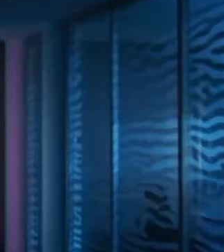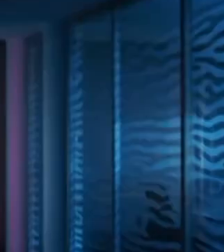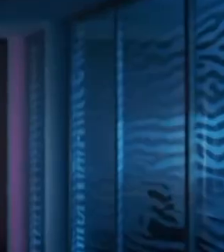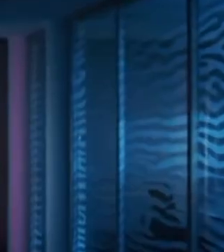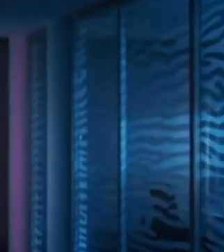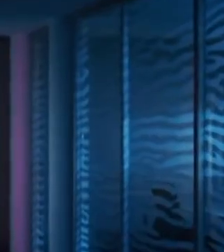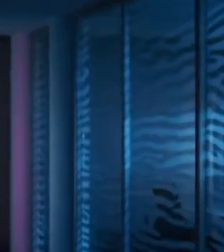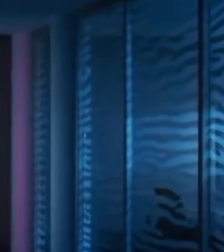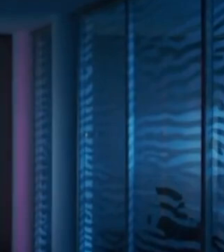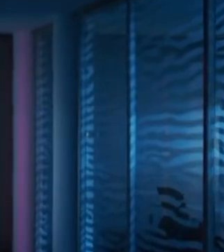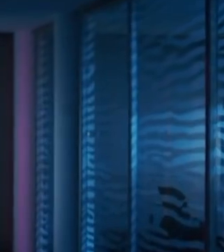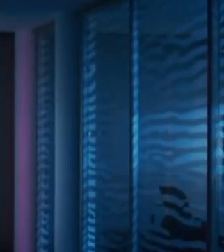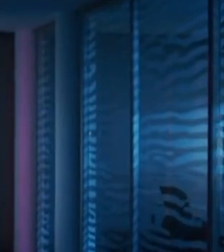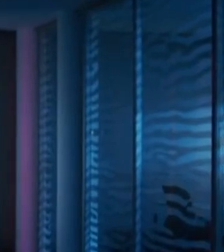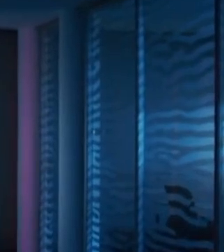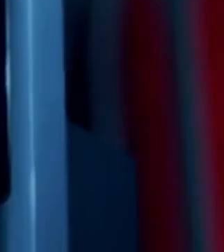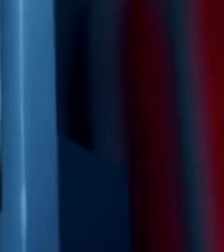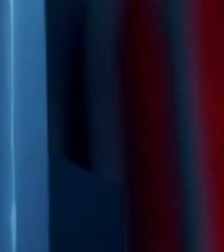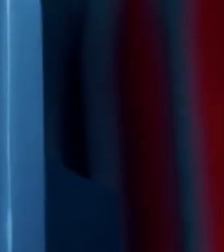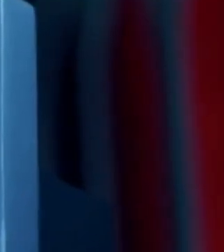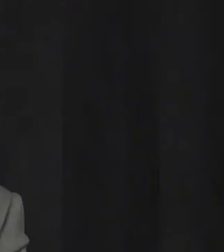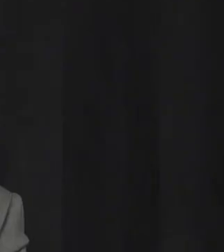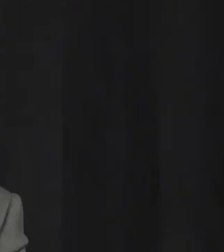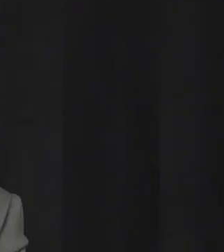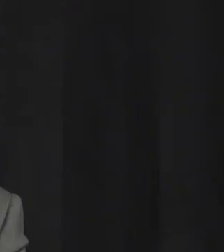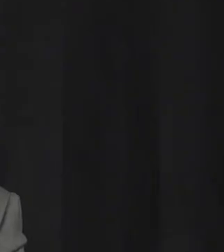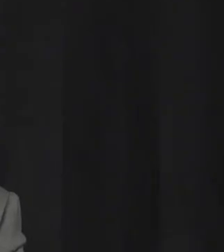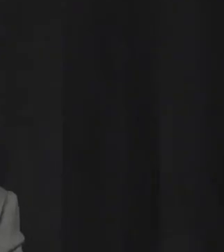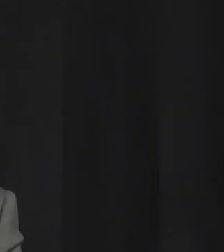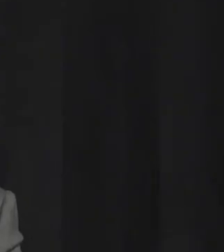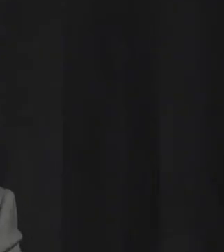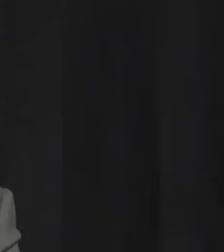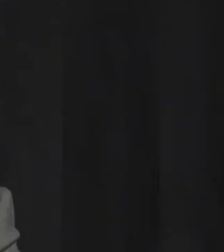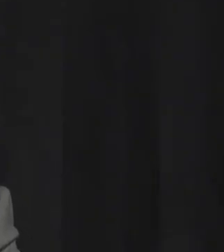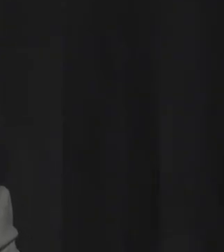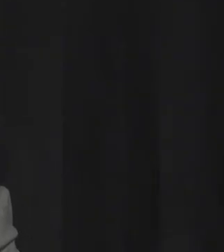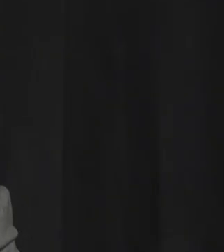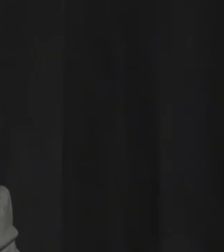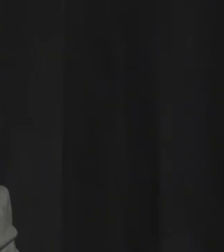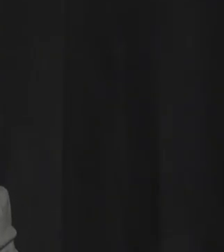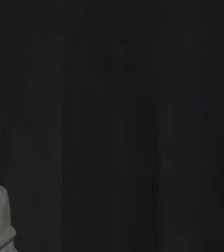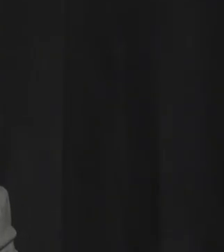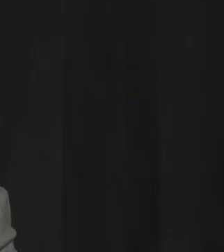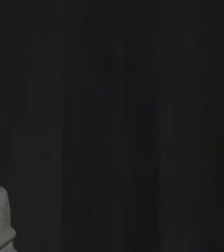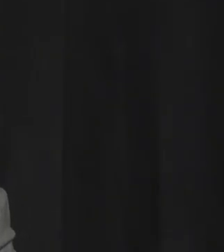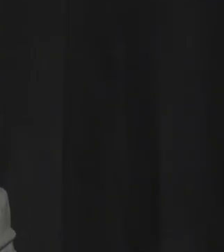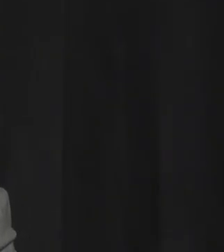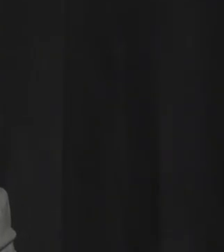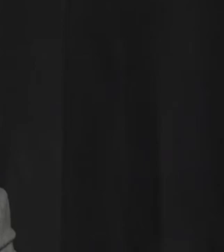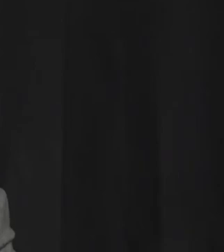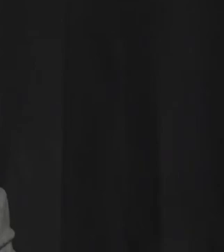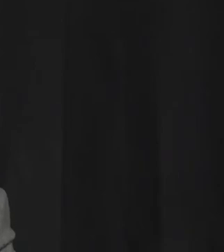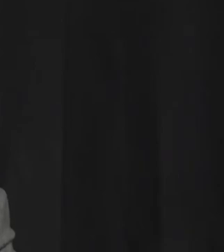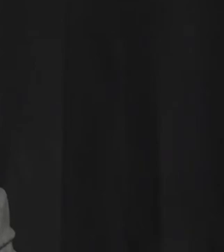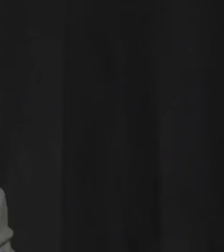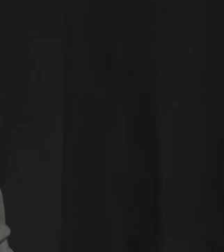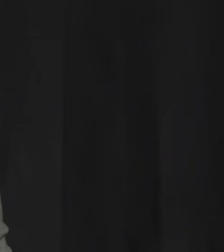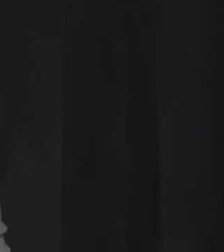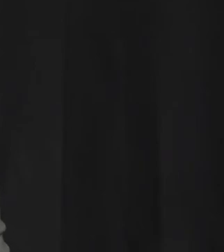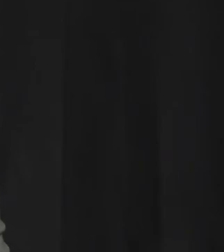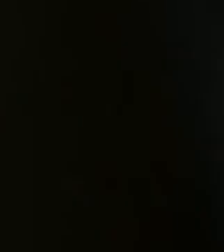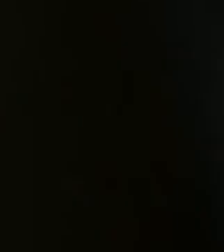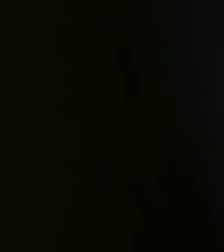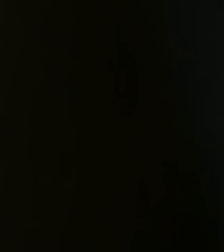Verkaufs ihrer digitalen Produkte. Im Design brauche ich Menschen, die tatsächlich betroffen sind, die können